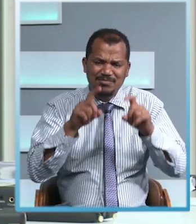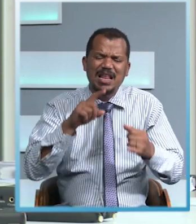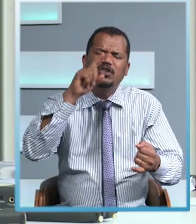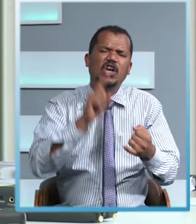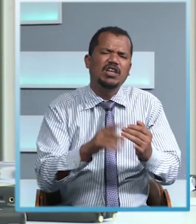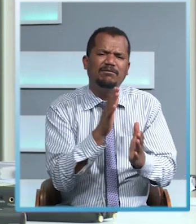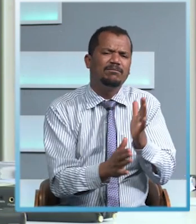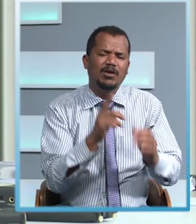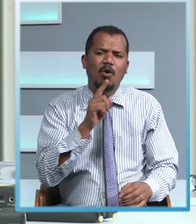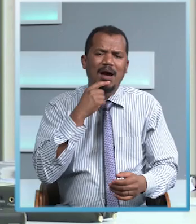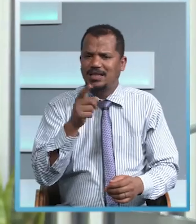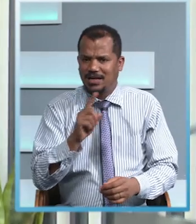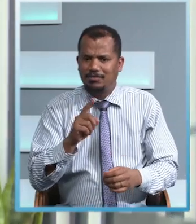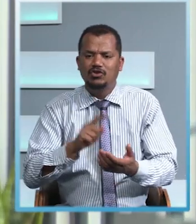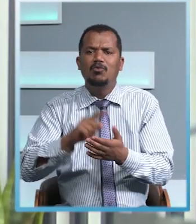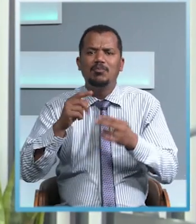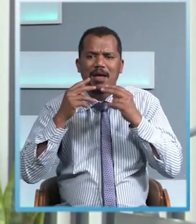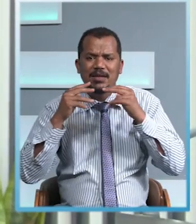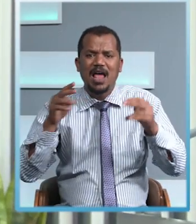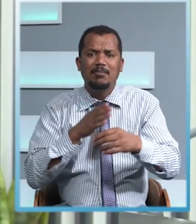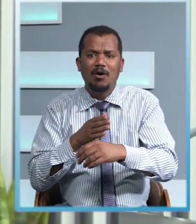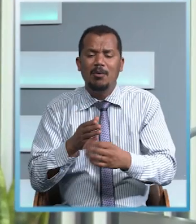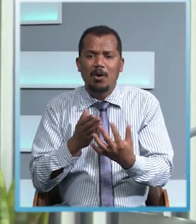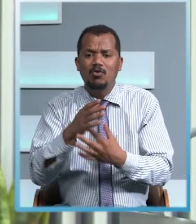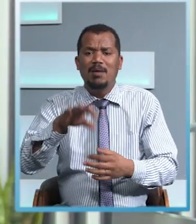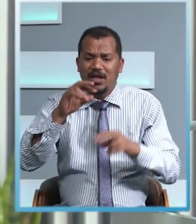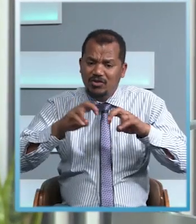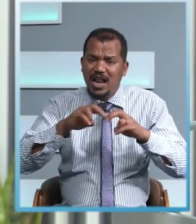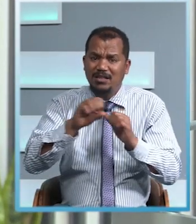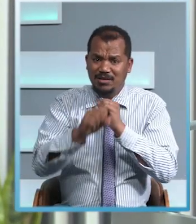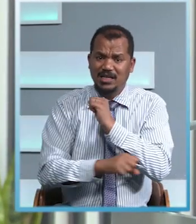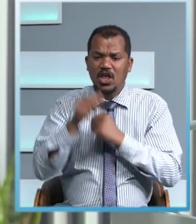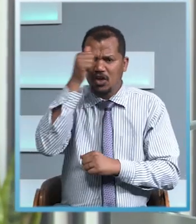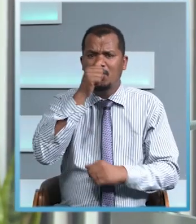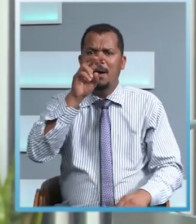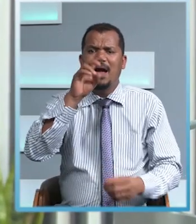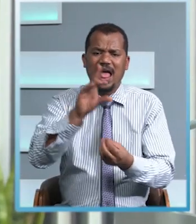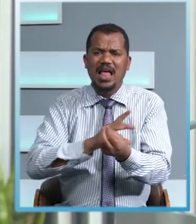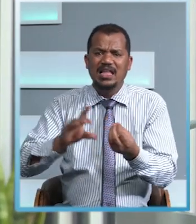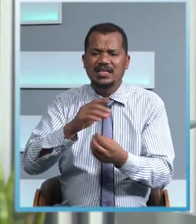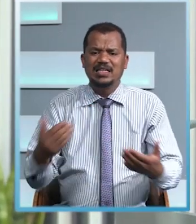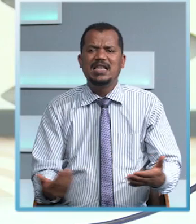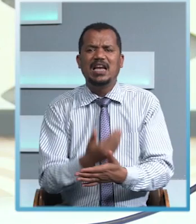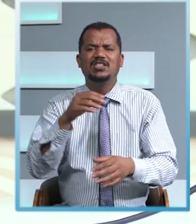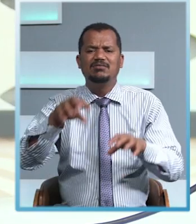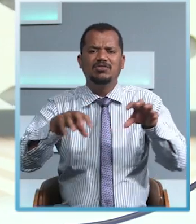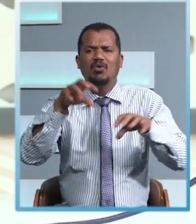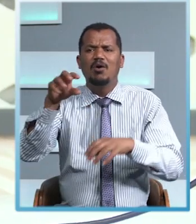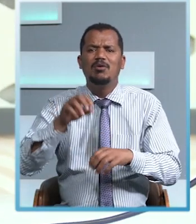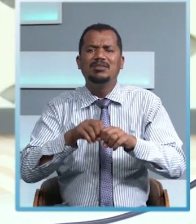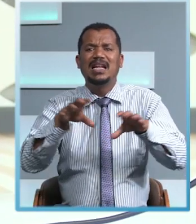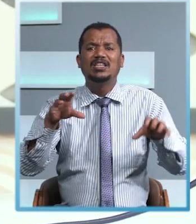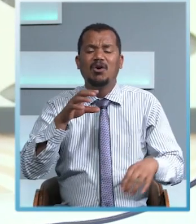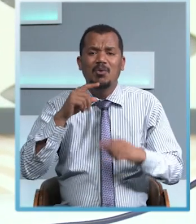ምርምር የመጨረሻ ነው ማለት አይደለም። ሰሞኑን በማህበራዊ ሚዲያ በኩል ኮሚሽኑ ባገኘው ጥናት መሰረት ኢትዮጵያ በ20 ክልሎች እንደ አዲስ